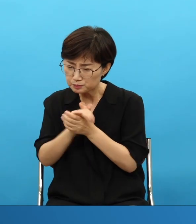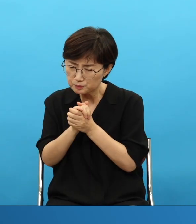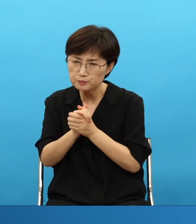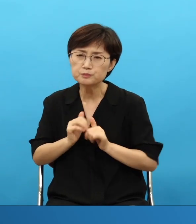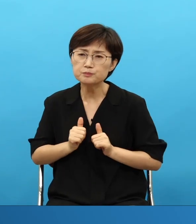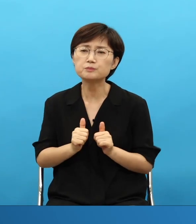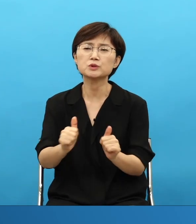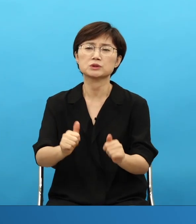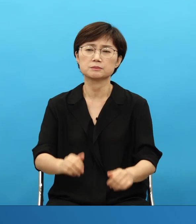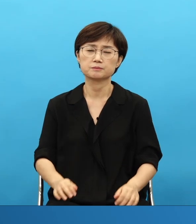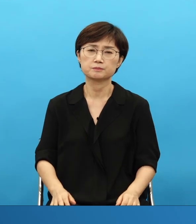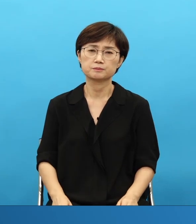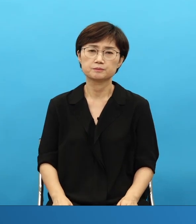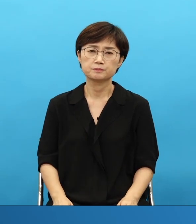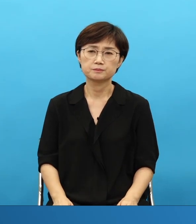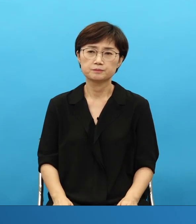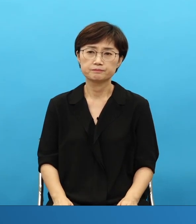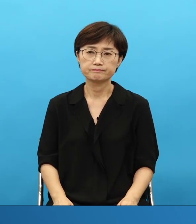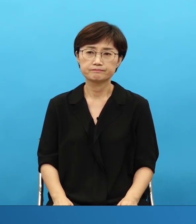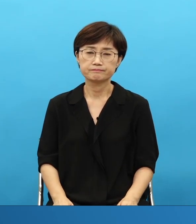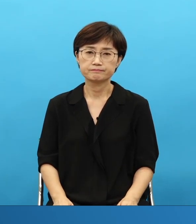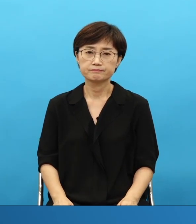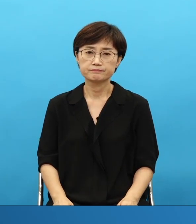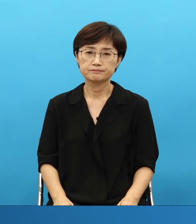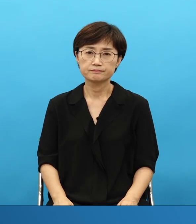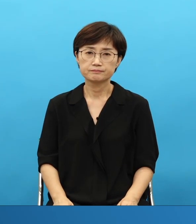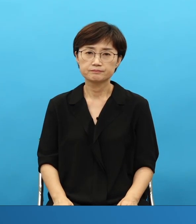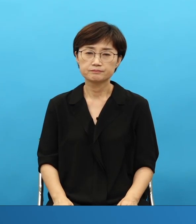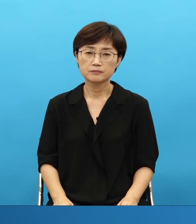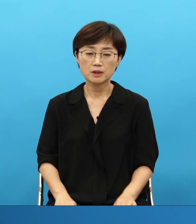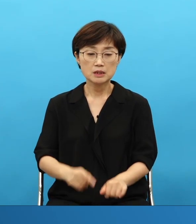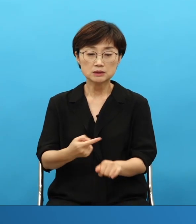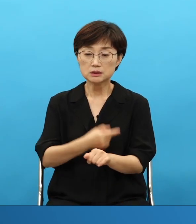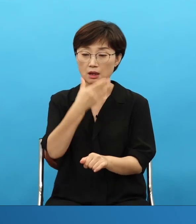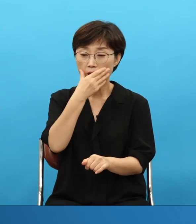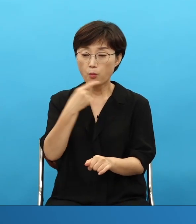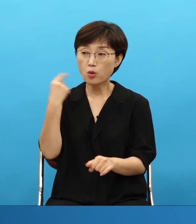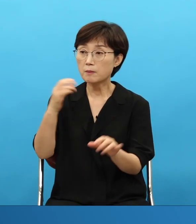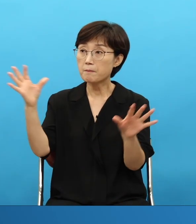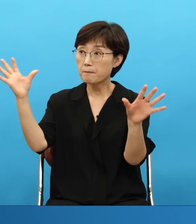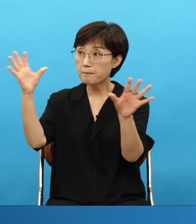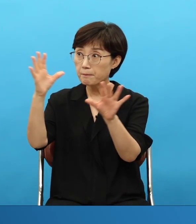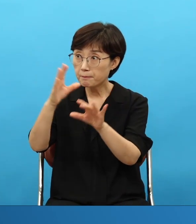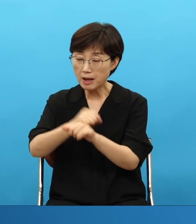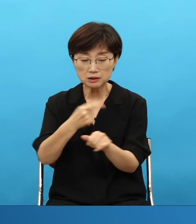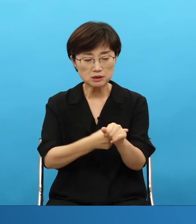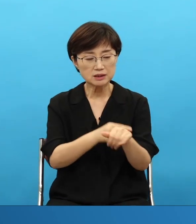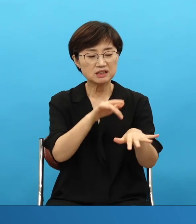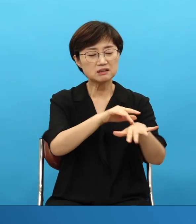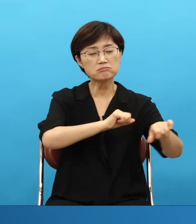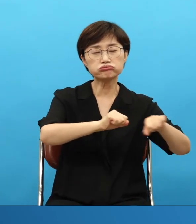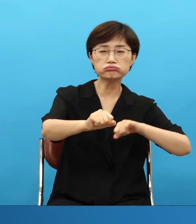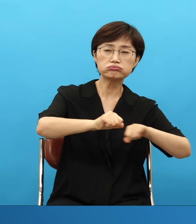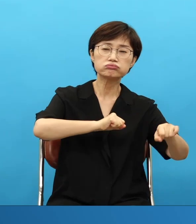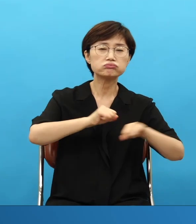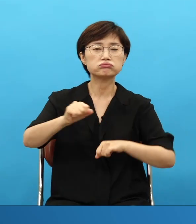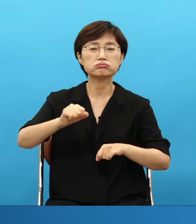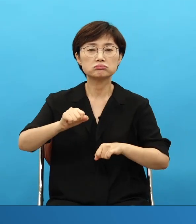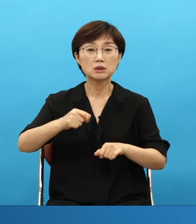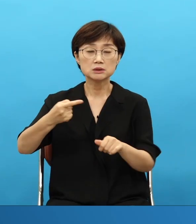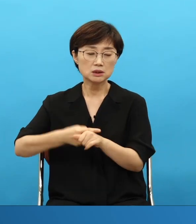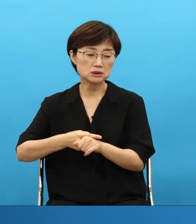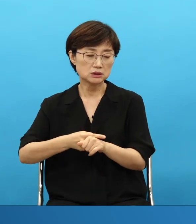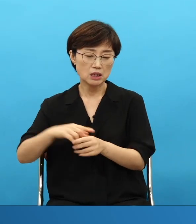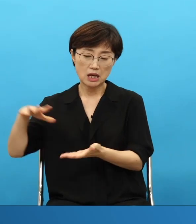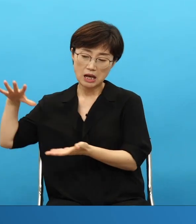themselves. 그러니 득실거릴 수밖에 없어요. And so it is bound to be a ruckus. 또 포로된 겁니다. And